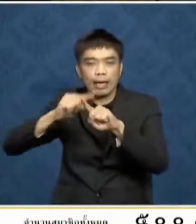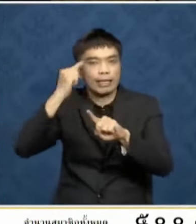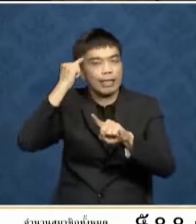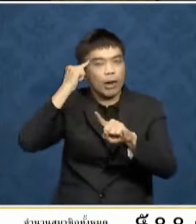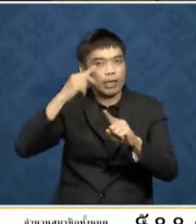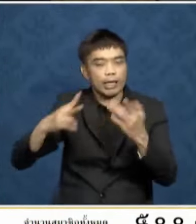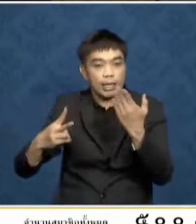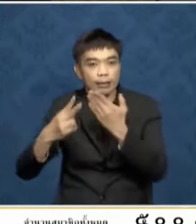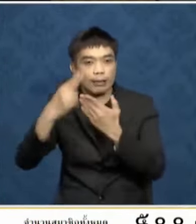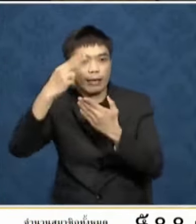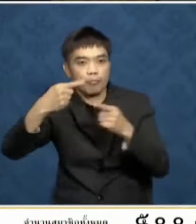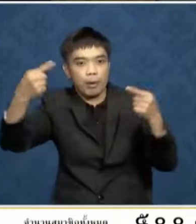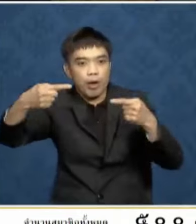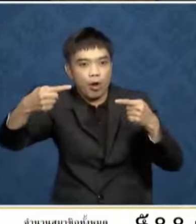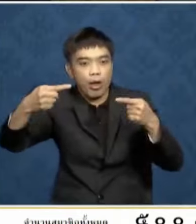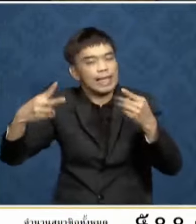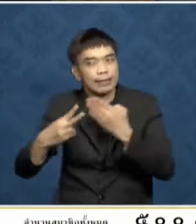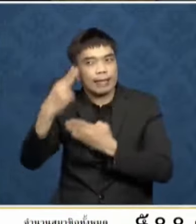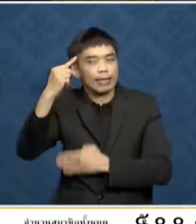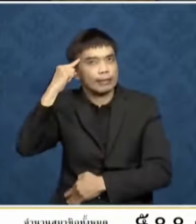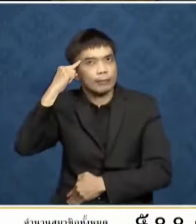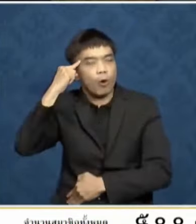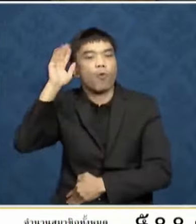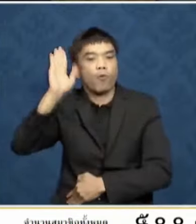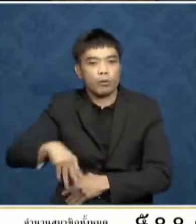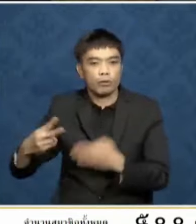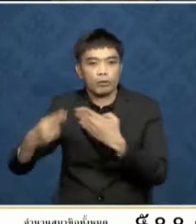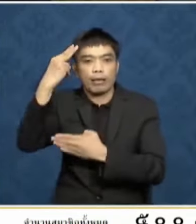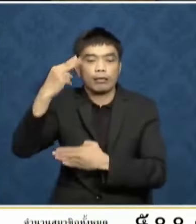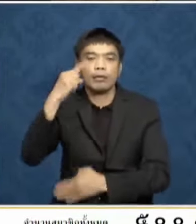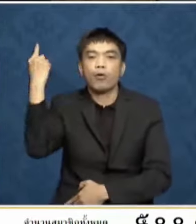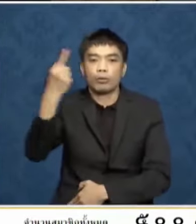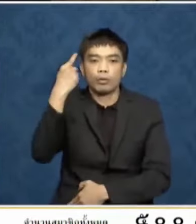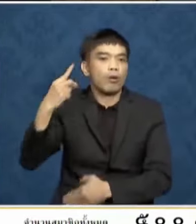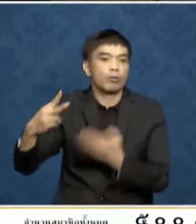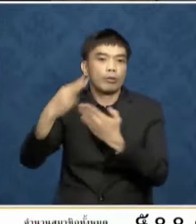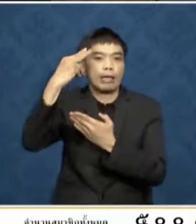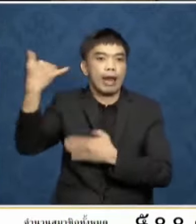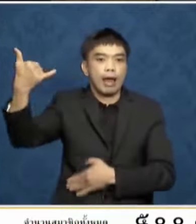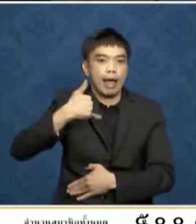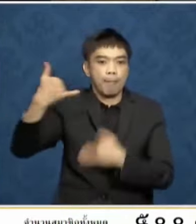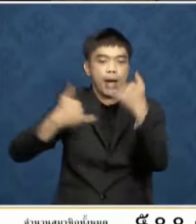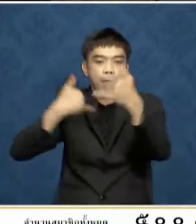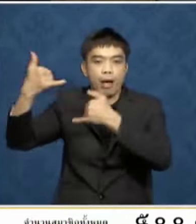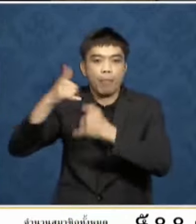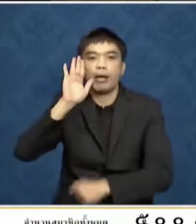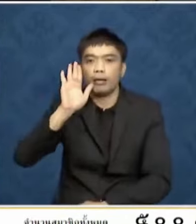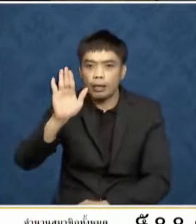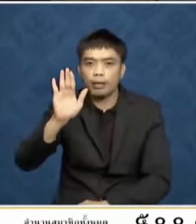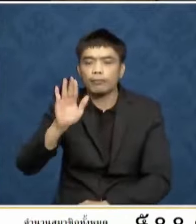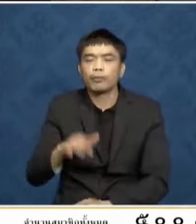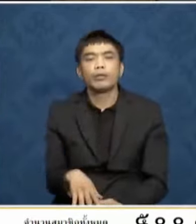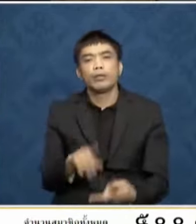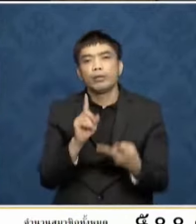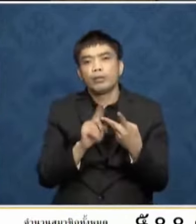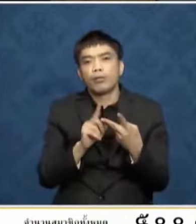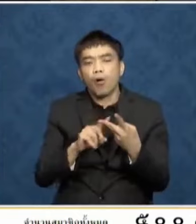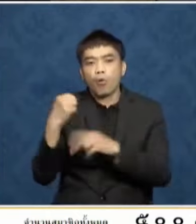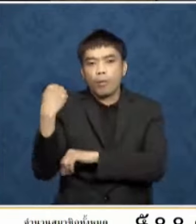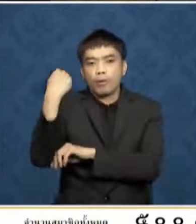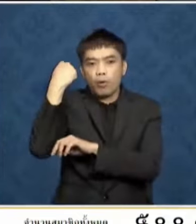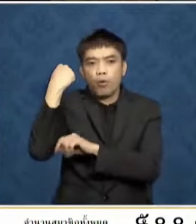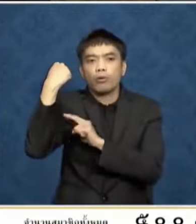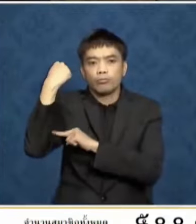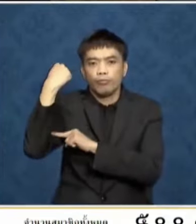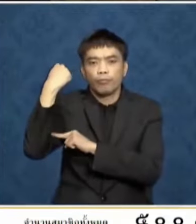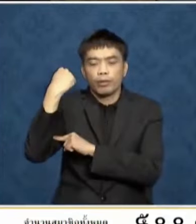สองออกน้ำเข้ากัประเทศเราได้แต่ผมอยากใหทกท่านลองมามองใมิติ Nad ดูบ้าง decipherมิติด้านขคมนคงประเทศไทย เราพ